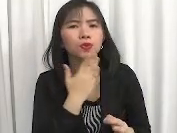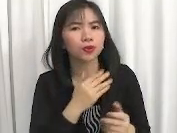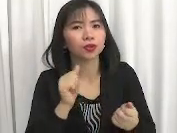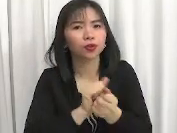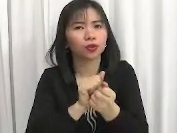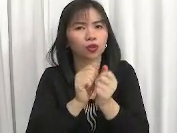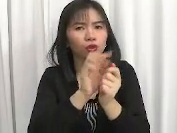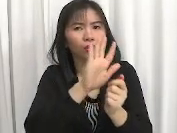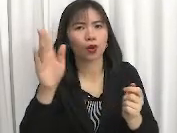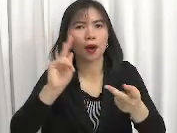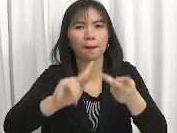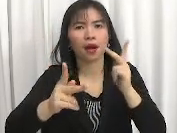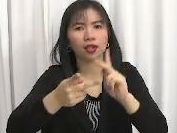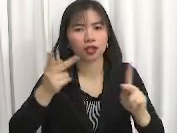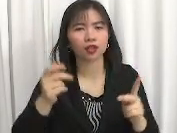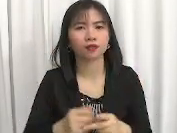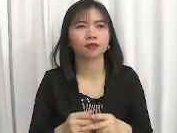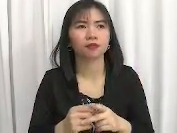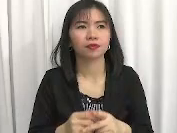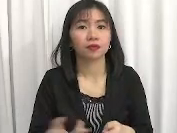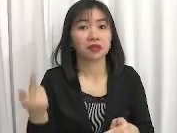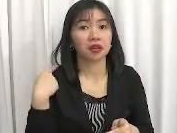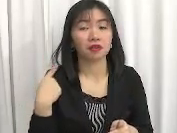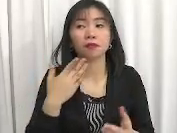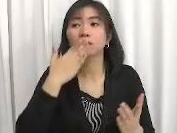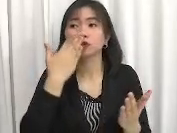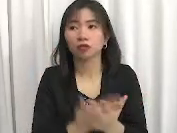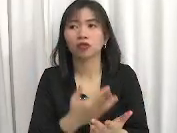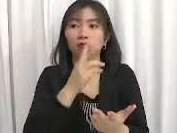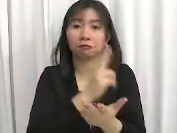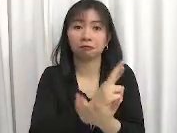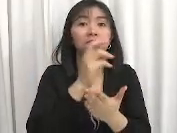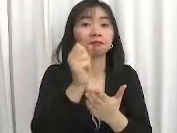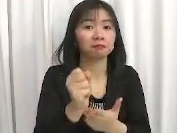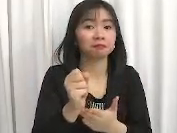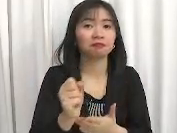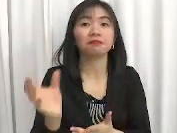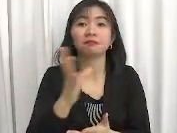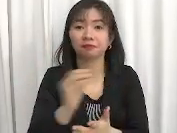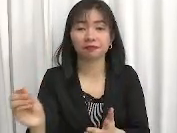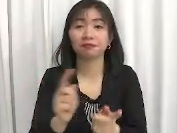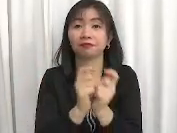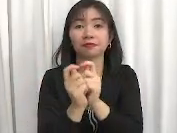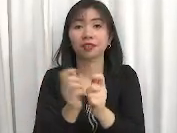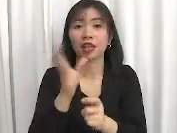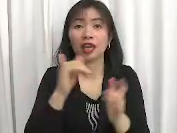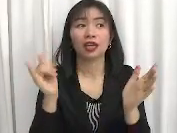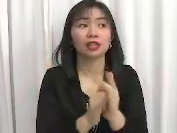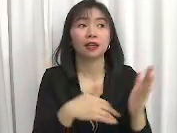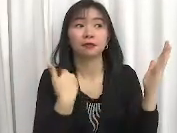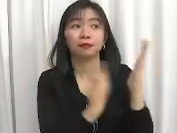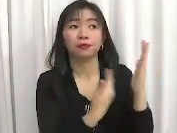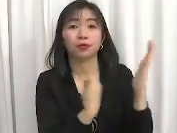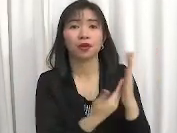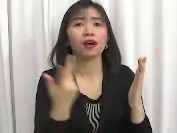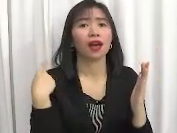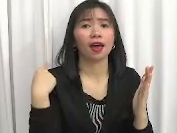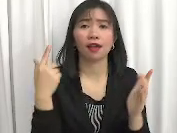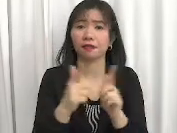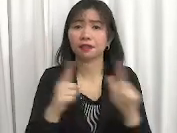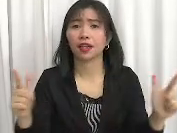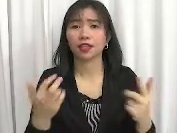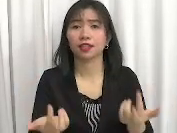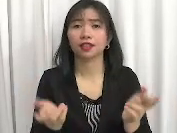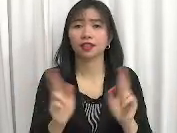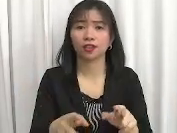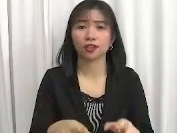bahay, ay may magandang samahan kayo. Kaya sabi ka, papatunay yan. May resulta mangyari dyan. May maganda